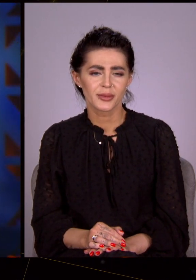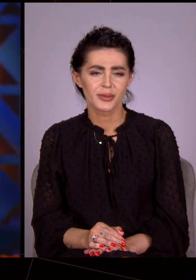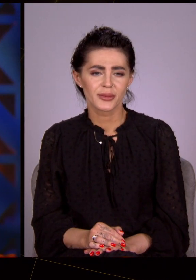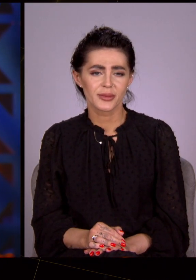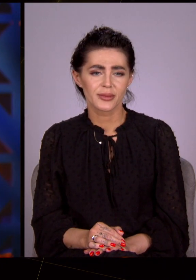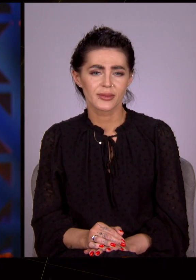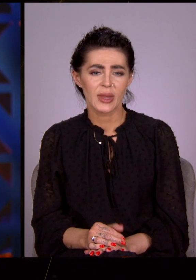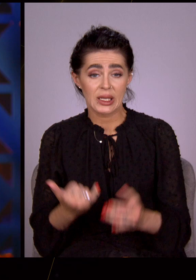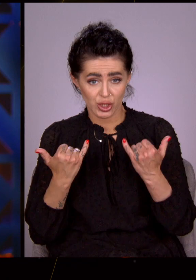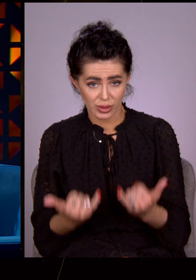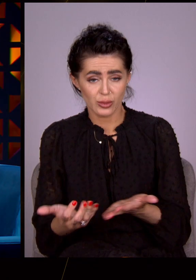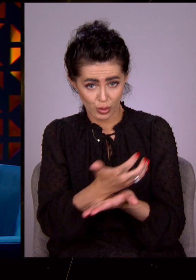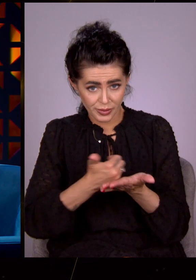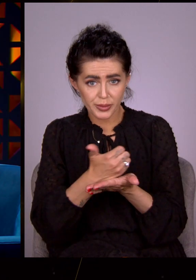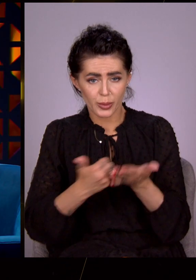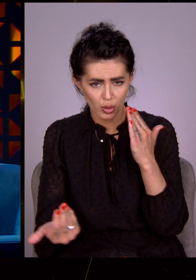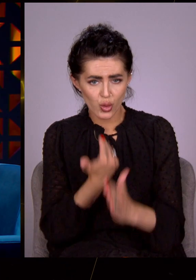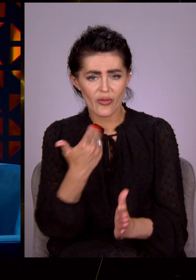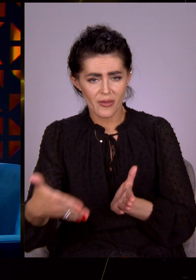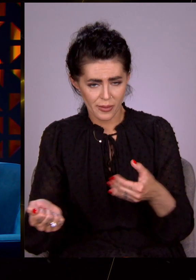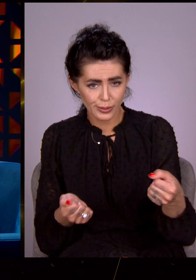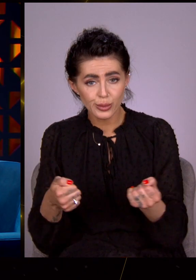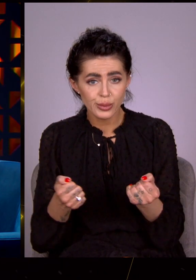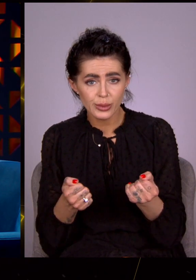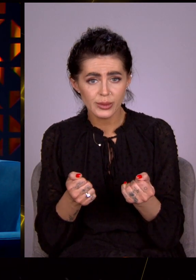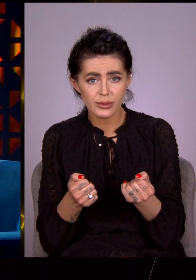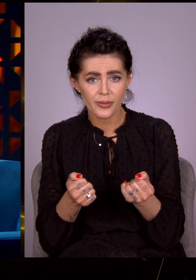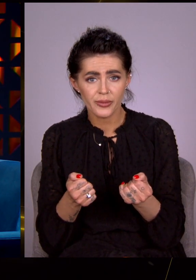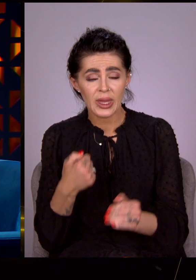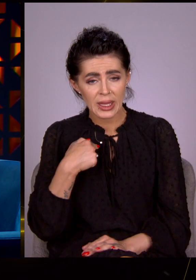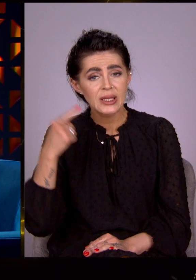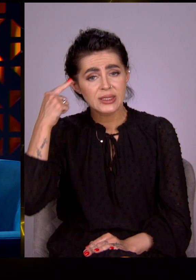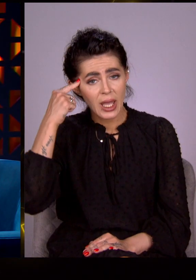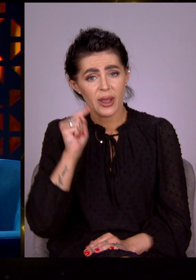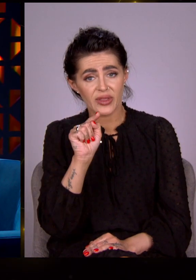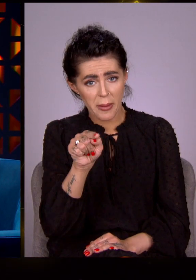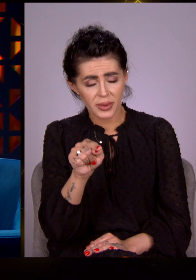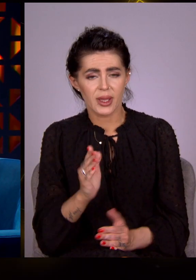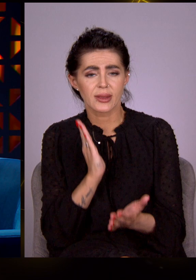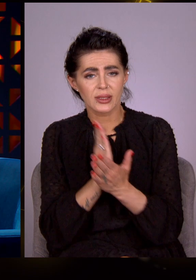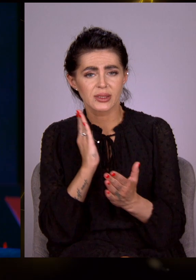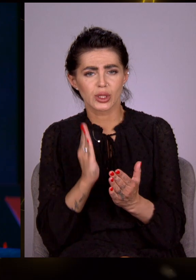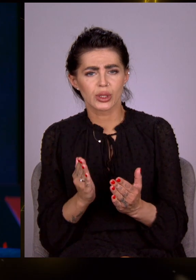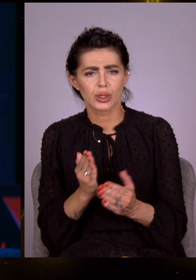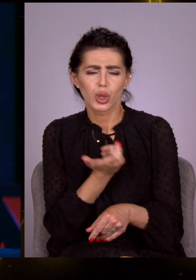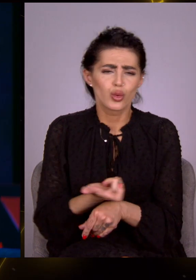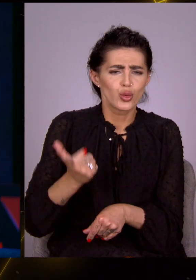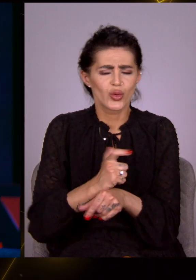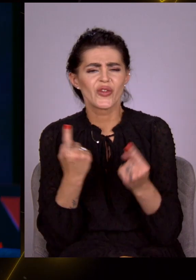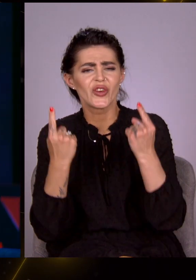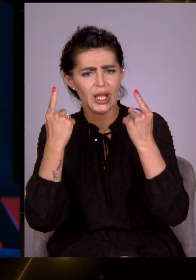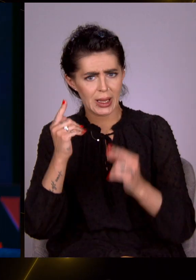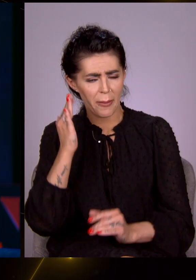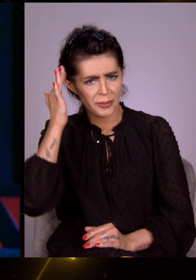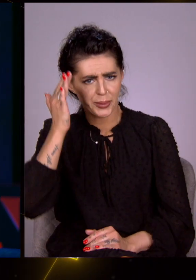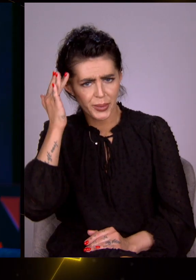То ти зараз збираєш на нову машину? Так. Але я знаю, що в тебе є дуже велика мрія, що ти ще щось